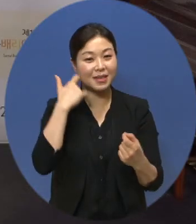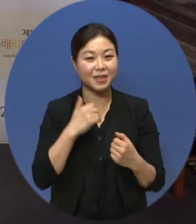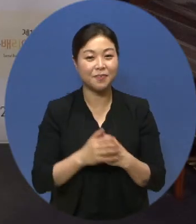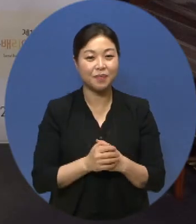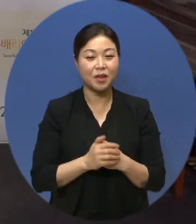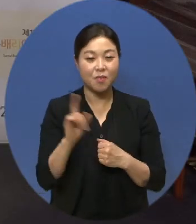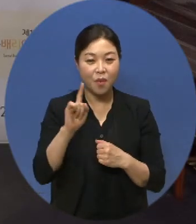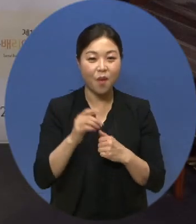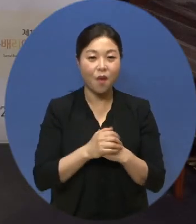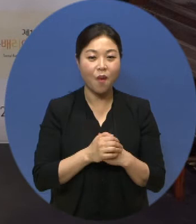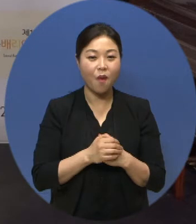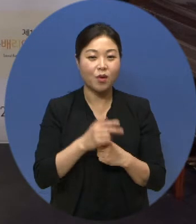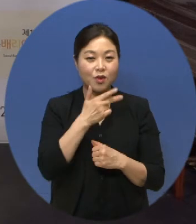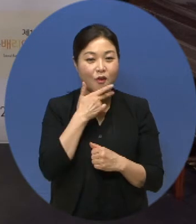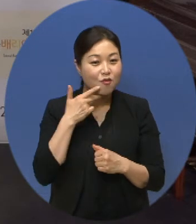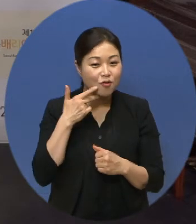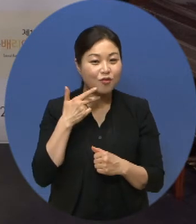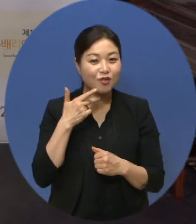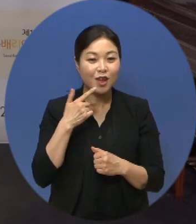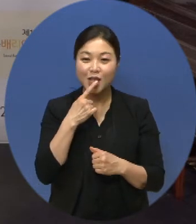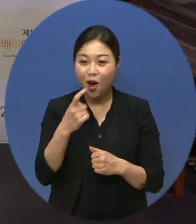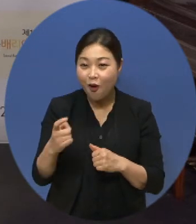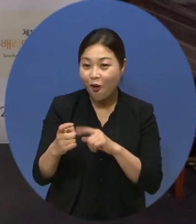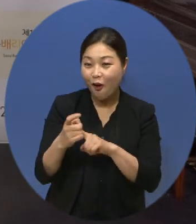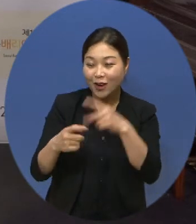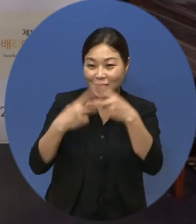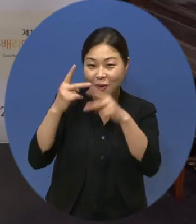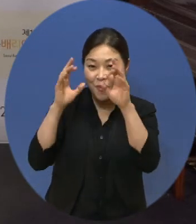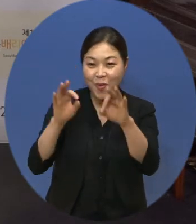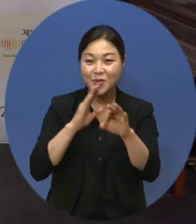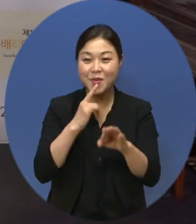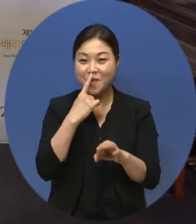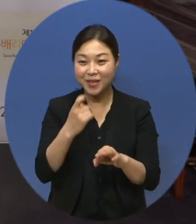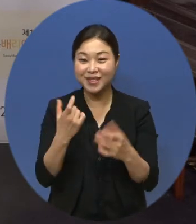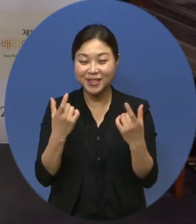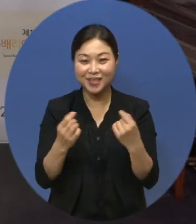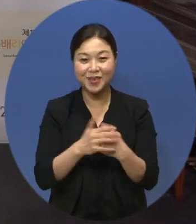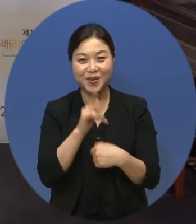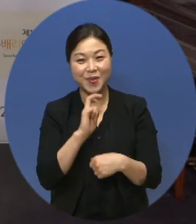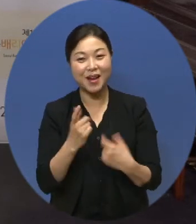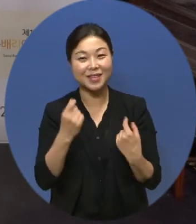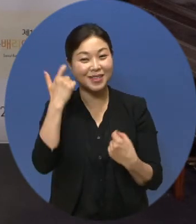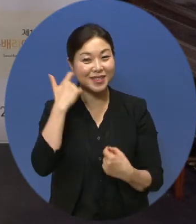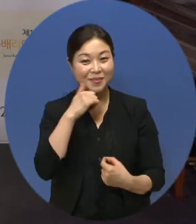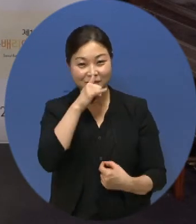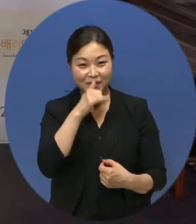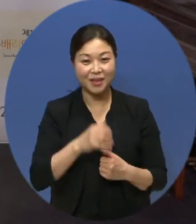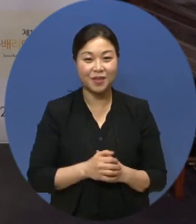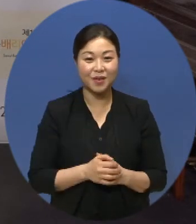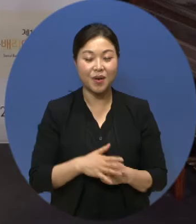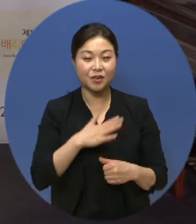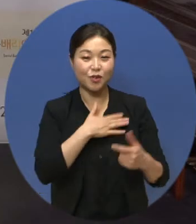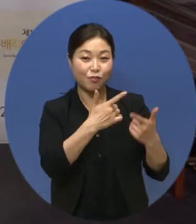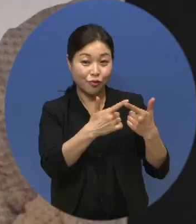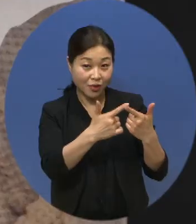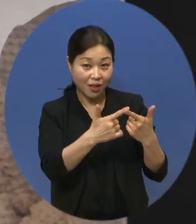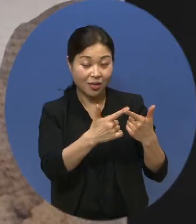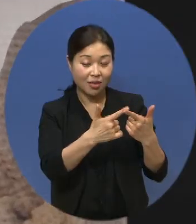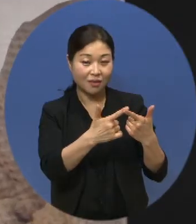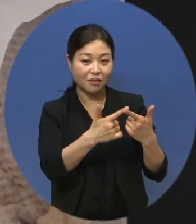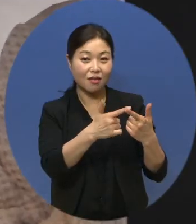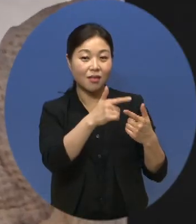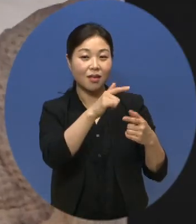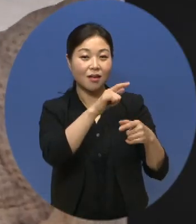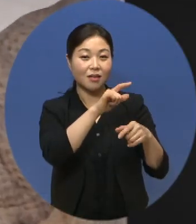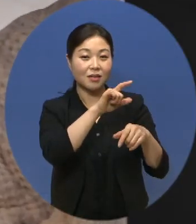영어 나오는 드라마 보면은 되게 매력적이잖아요. 노래 부르는 것 같고. 근데 네. 저한테는 진짜 부산 사투리가 그랬거든요. 너무